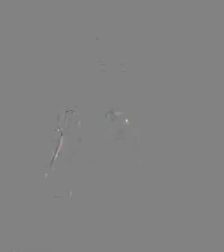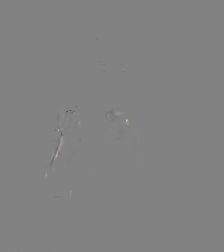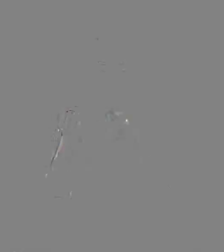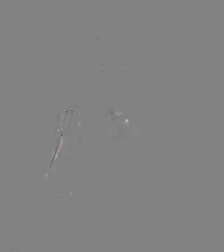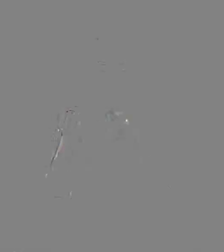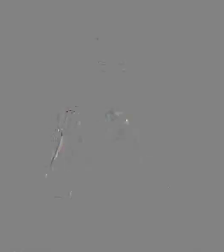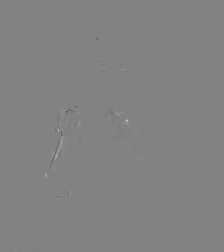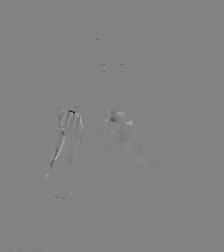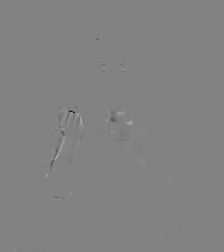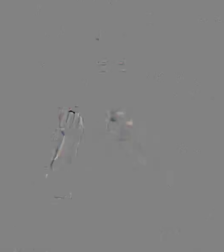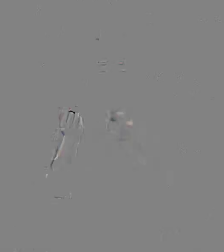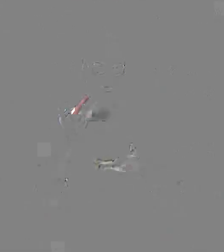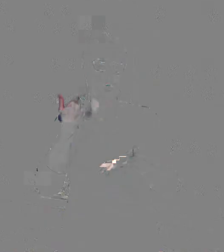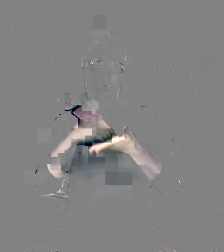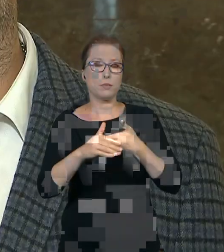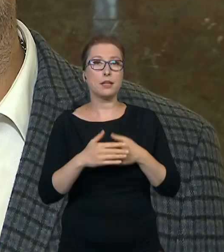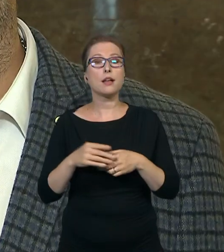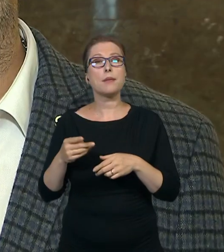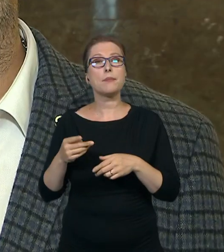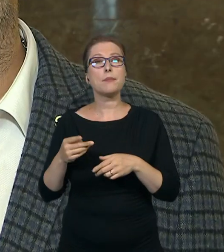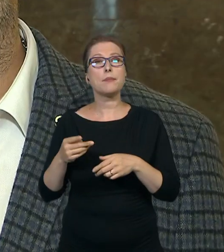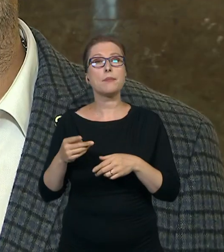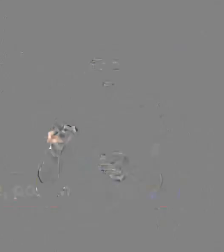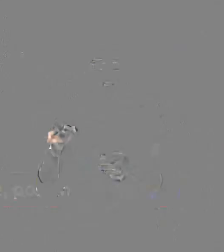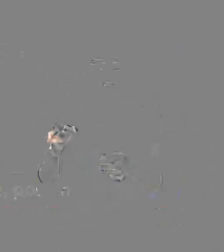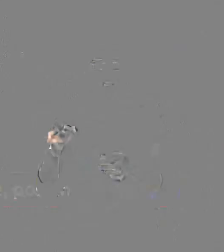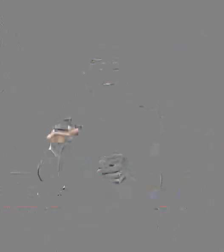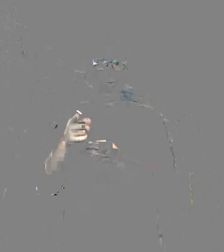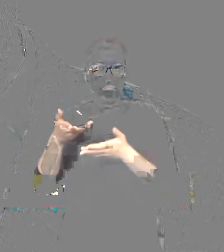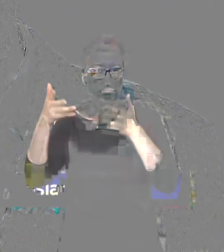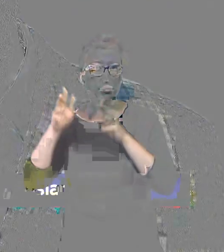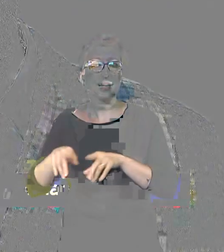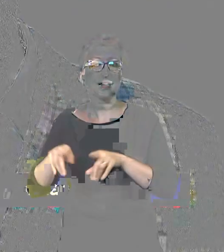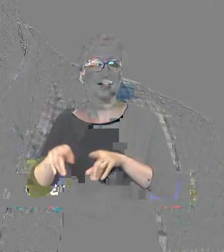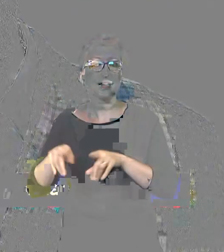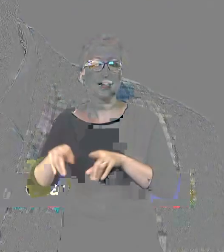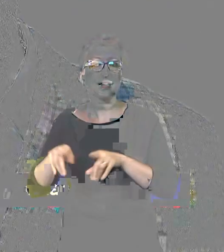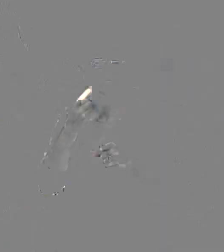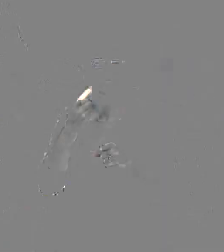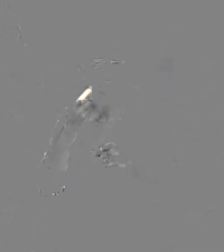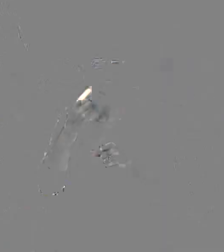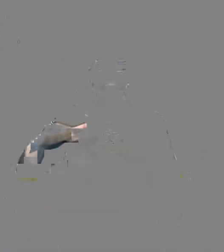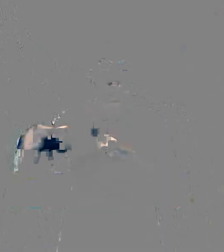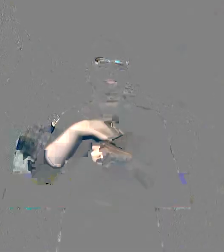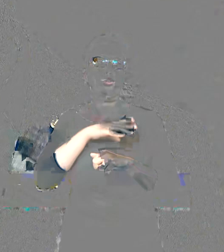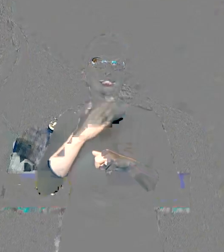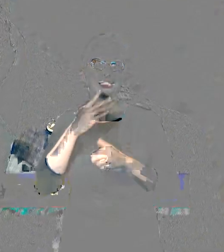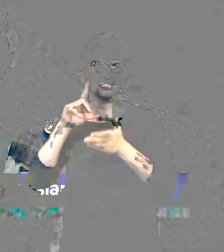otřebovědí samozřejmě výpověděpodobný otřebovědí a